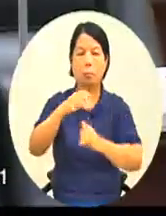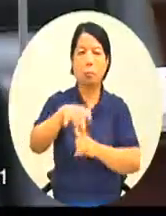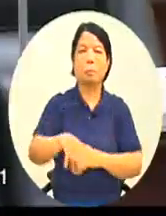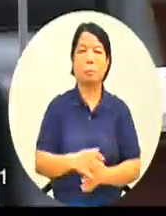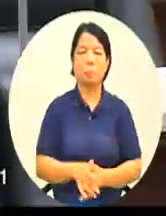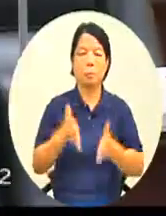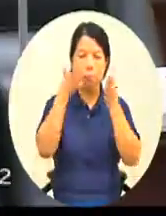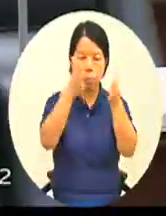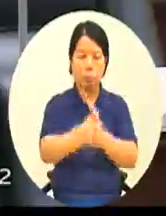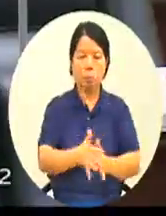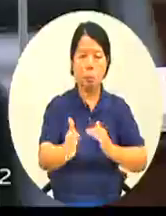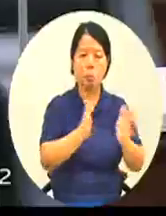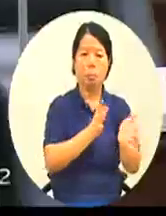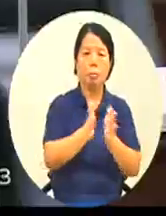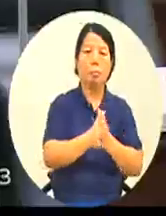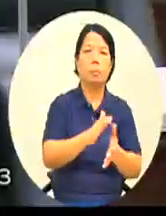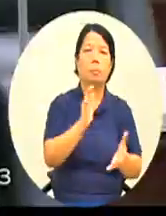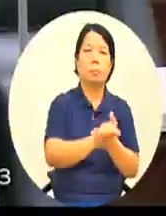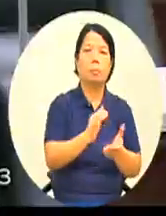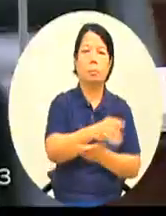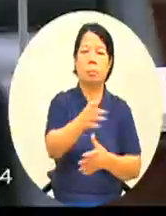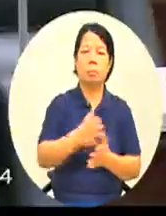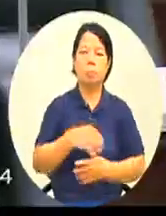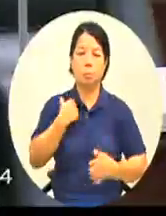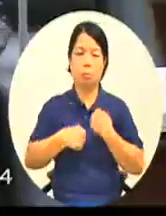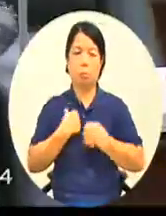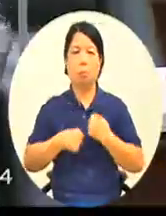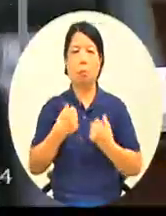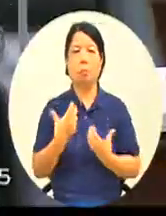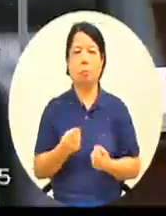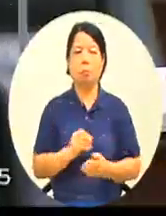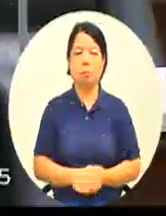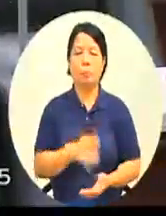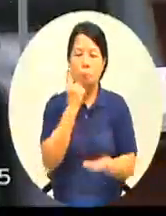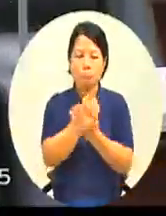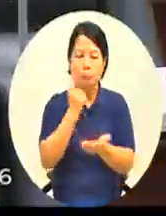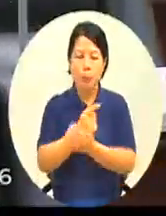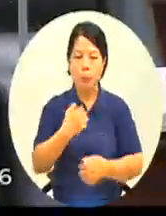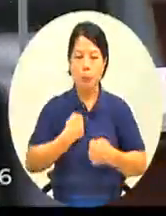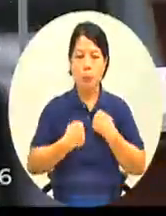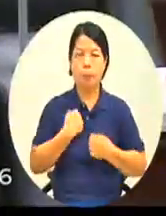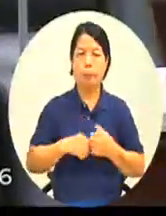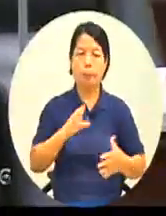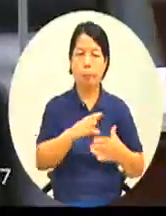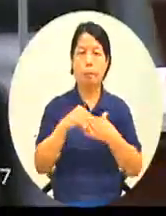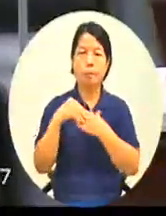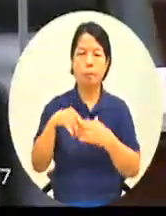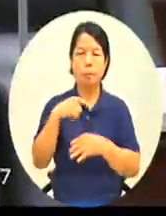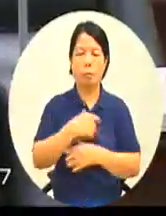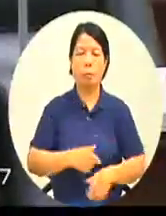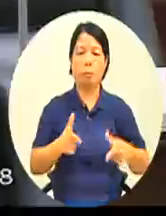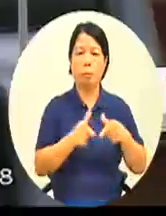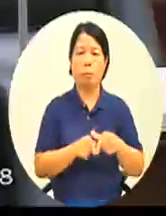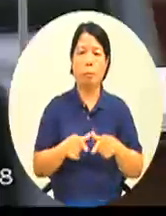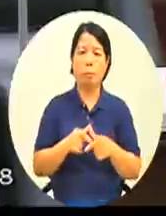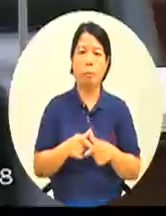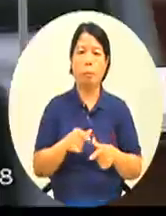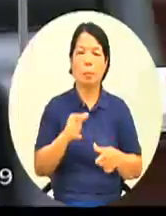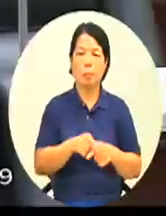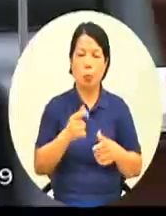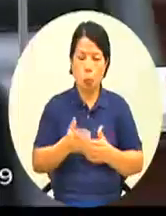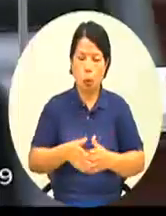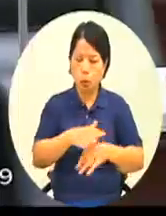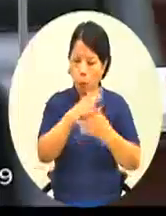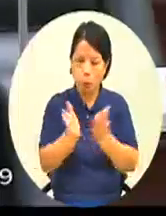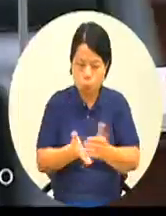对街友的这个沐浴方面的服务我想每一次的沐浴都可以带来他新的每一日的新的尊严的